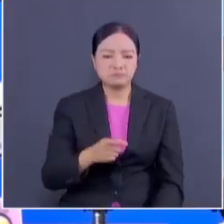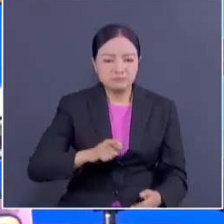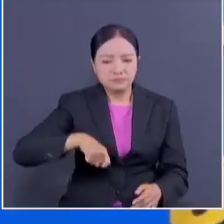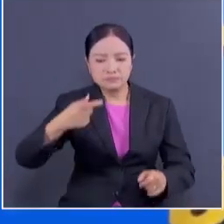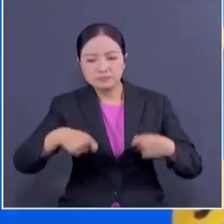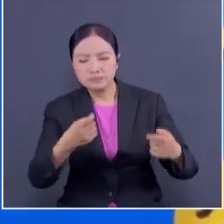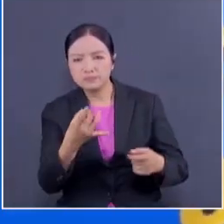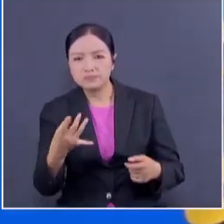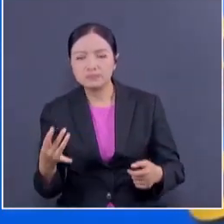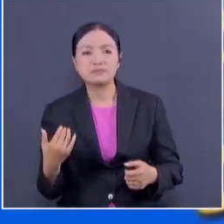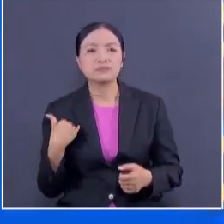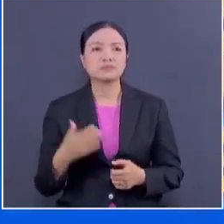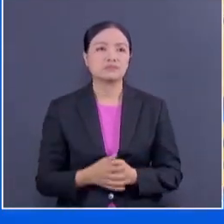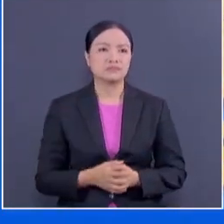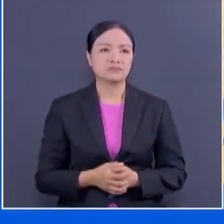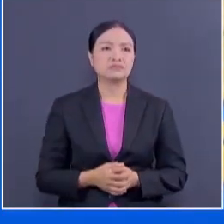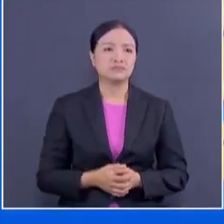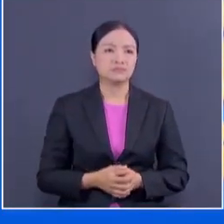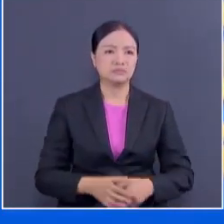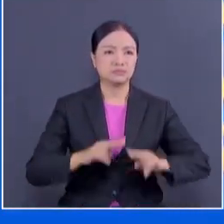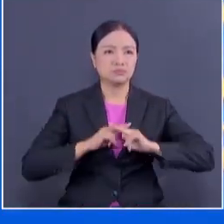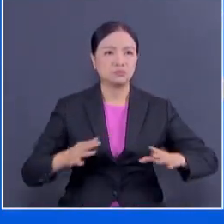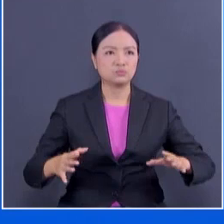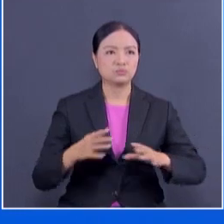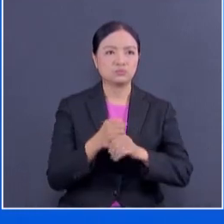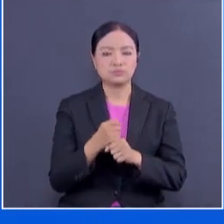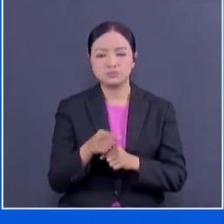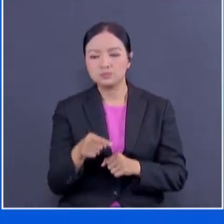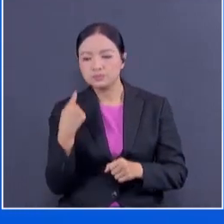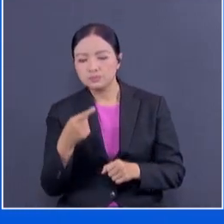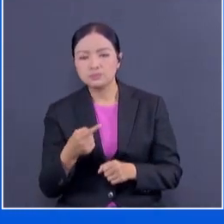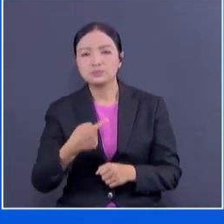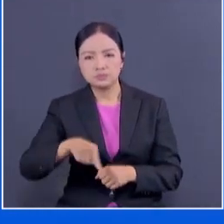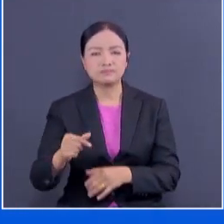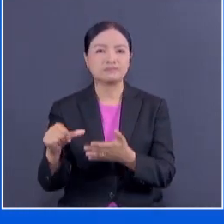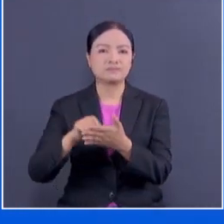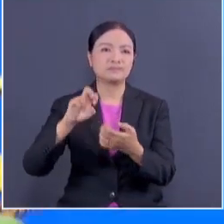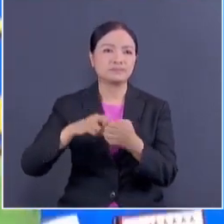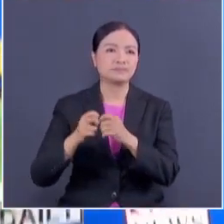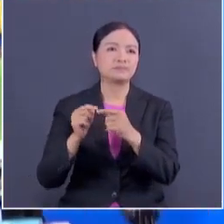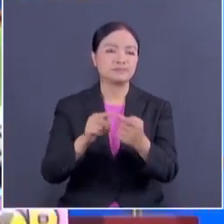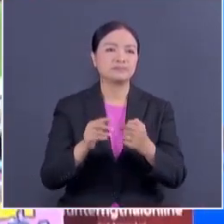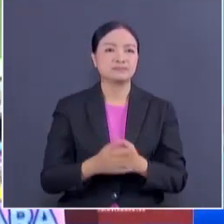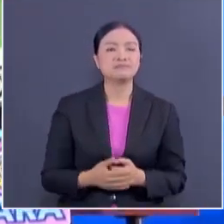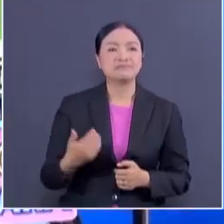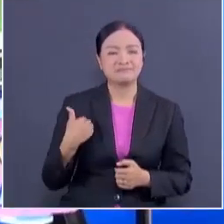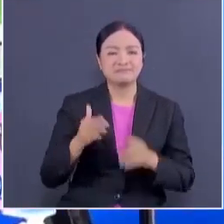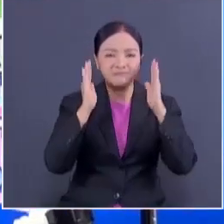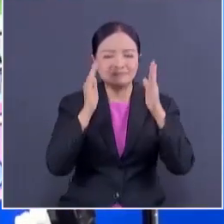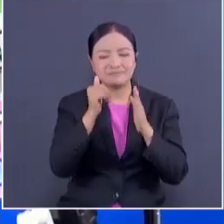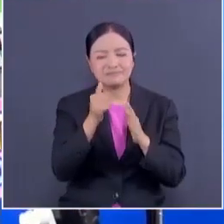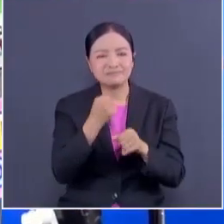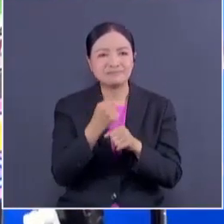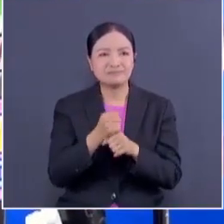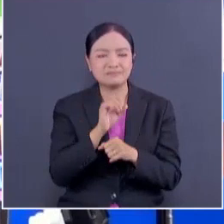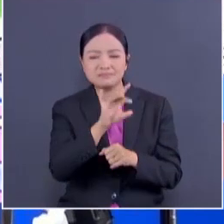ก็เลยรู้สึกเหมือนกับว่าตัวเองเนี่ยได้เป็นคนสรุปข้อมูลให้ผู้ที่มีส่วนเกี่ยวข้องนำไปแก้ไขต่อค่ะโดยยืนยันว่ามีเจตนาดีไม่ได้ท